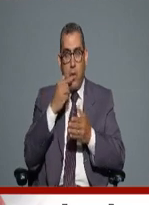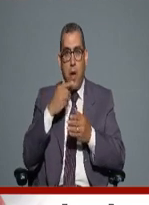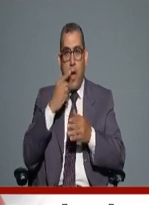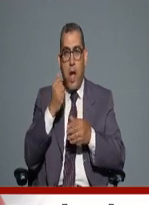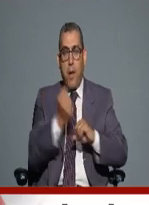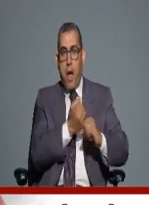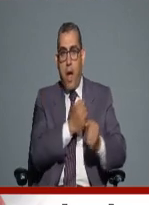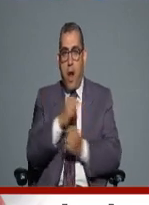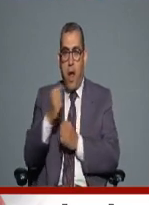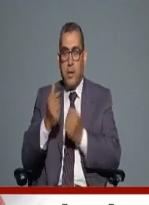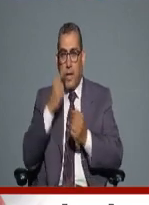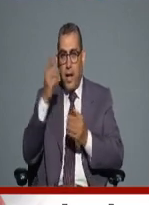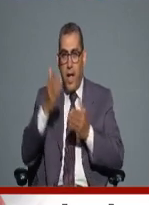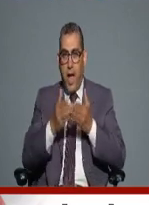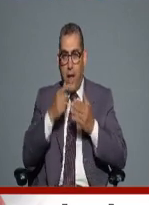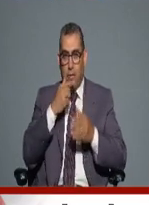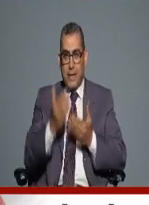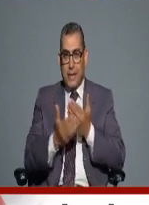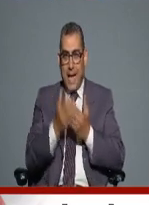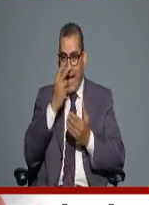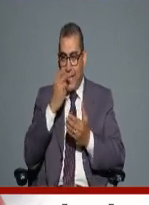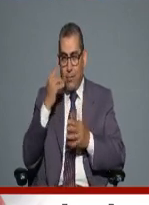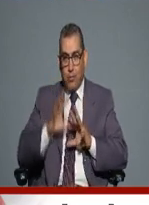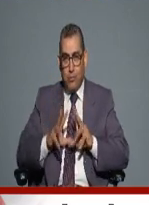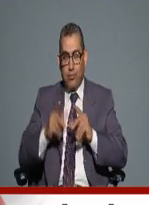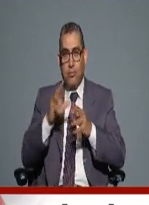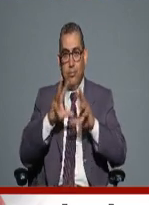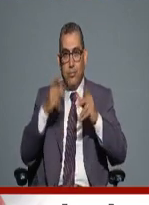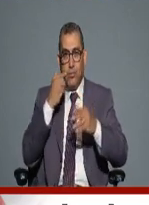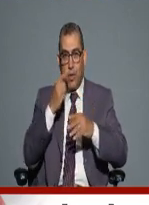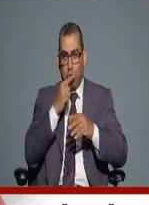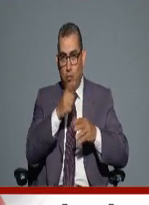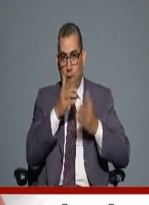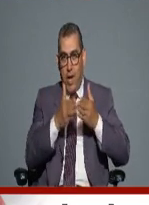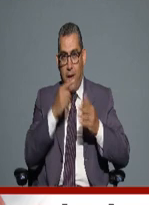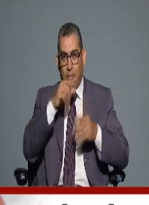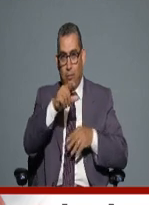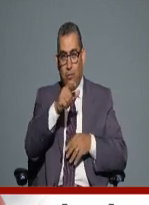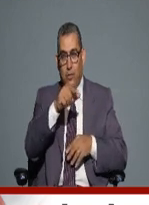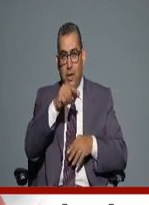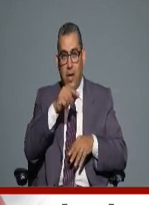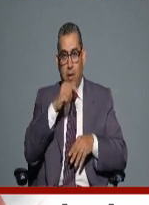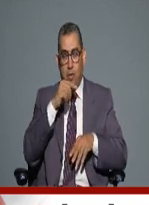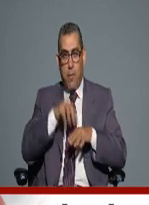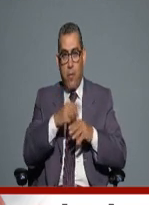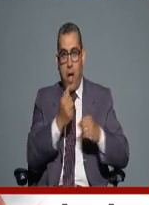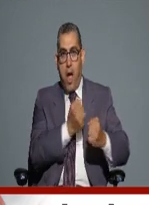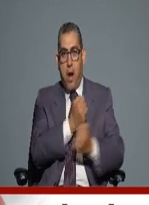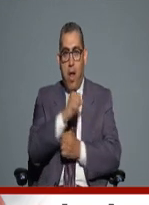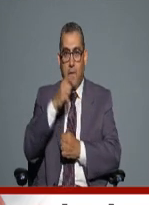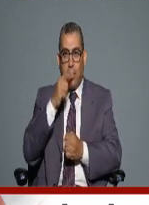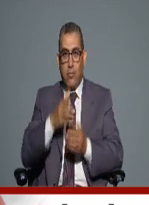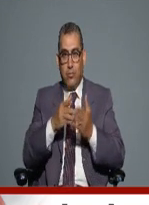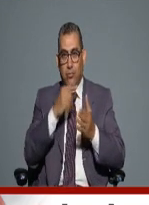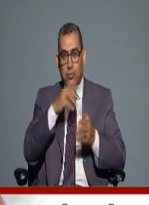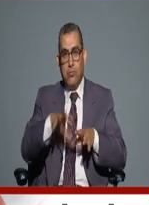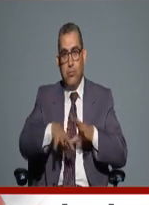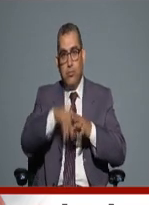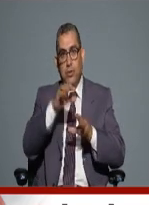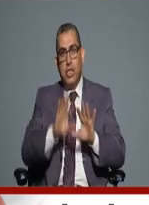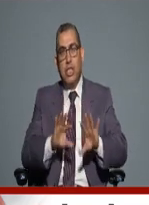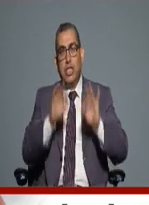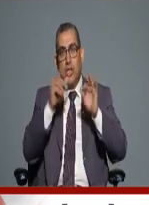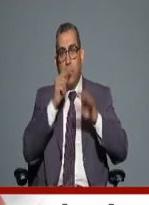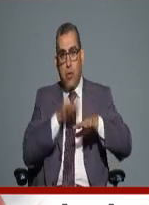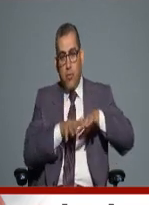دايما نحتفظ بها كتراث بنقوم بترميمها، ولكن بنعمل قناطر جديدة أكثر حداثة